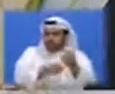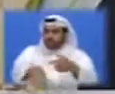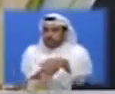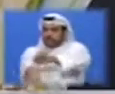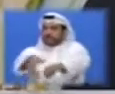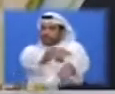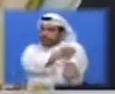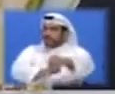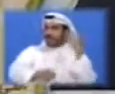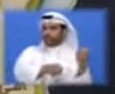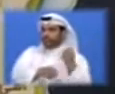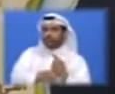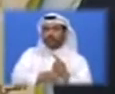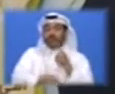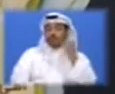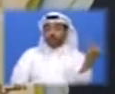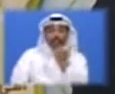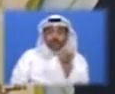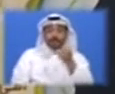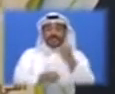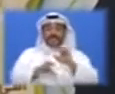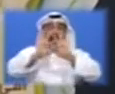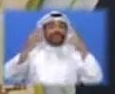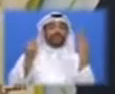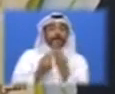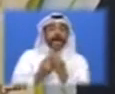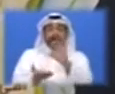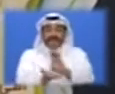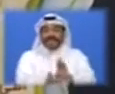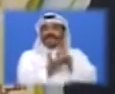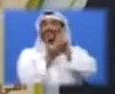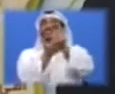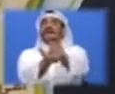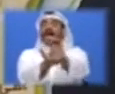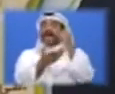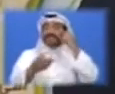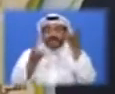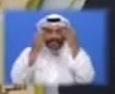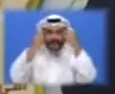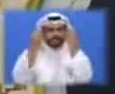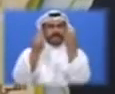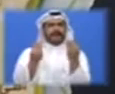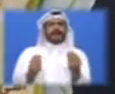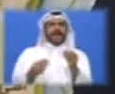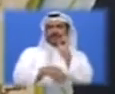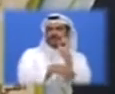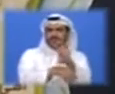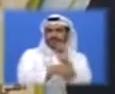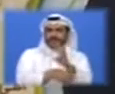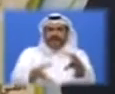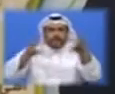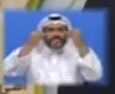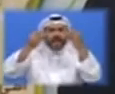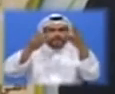الآخرين. هو دور إنساني واجتماعي تؤديه جائزة البغلي للابن البار بهدف نشر التوعية